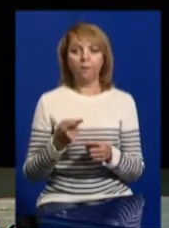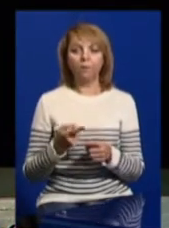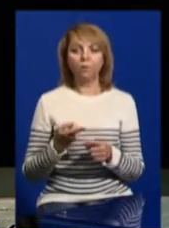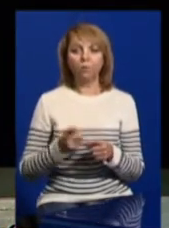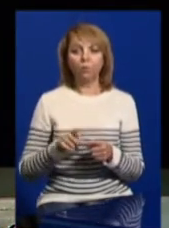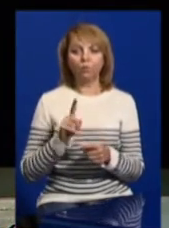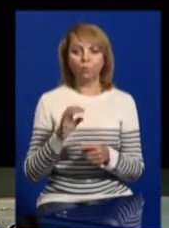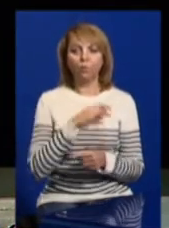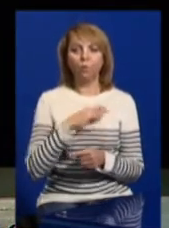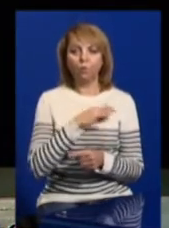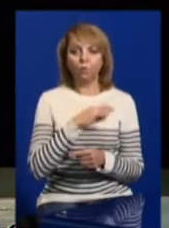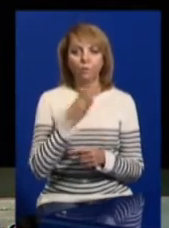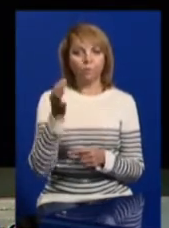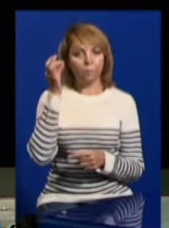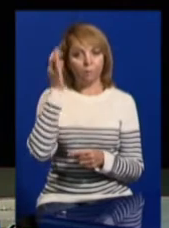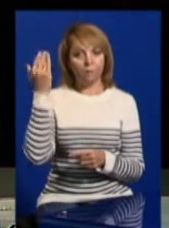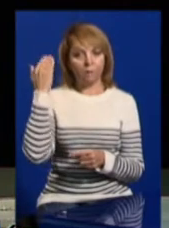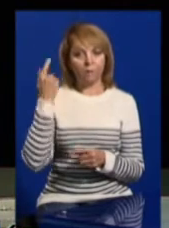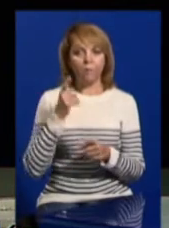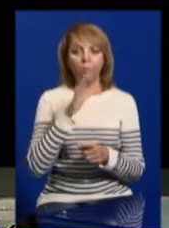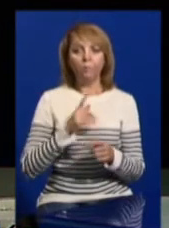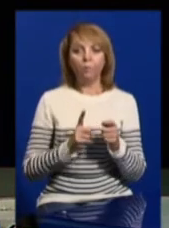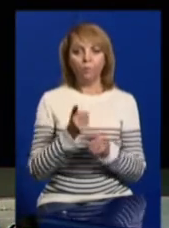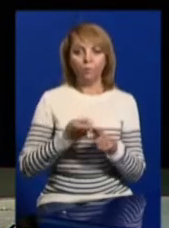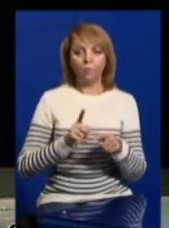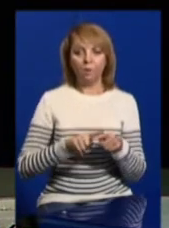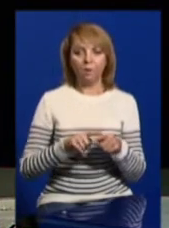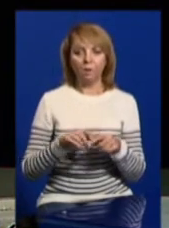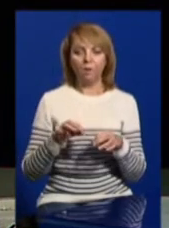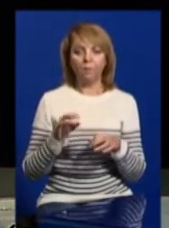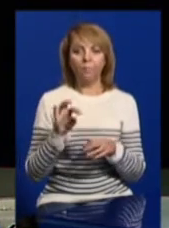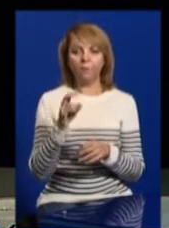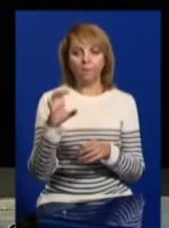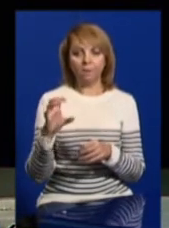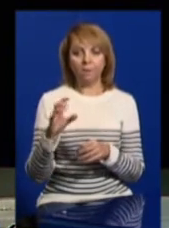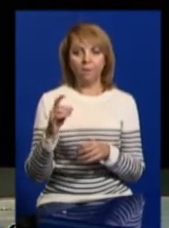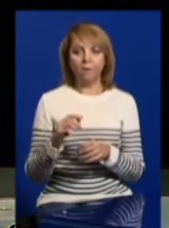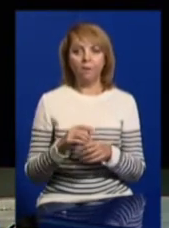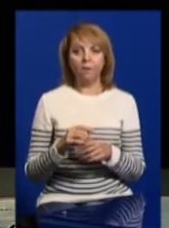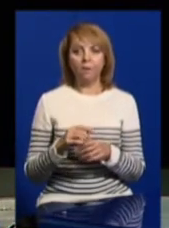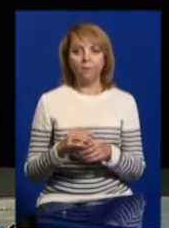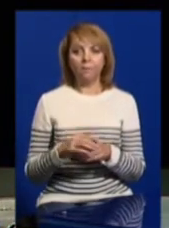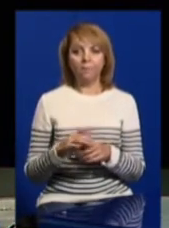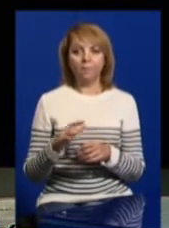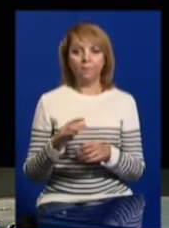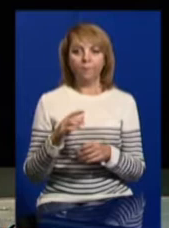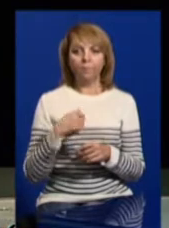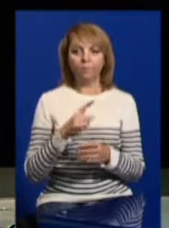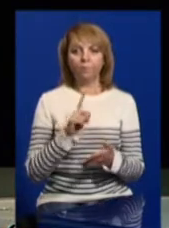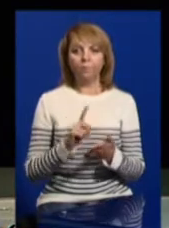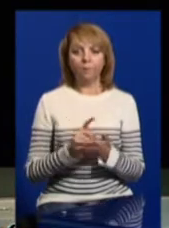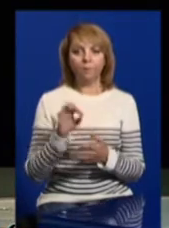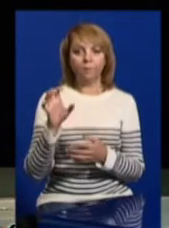ще коли, може, ви пам'ятаєте, починався цей процес, я ще був вільним слухачем на той етап, але вже зобов'язаний був з